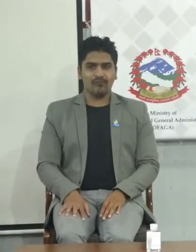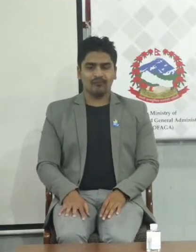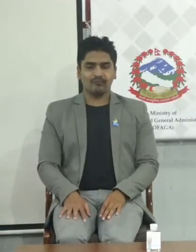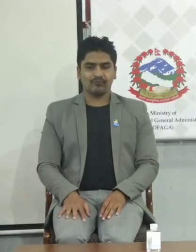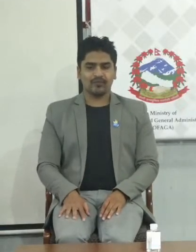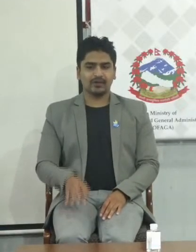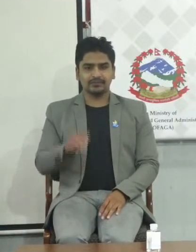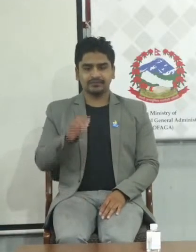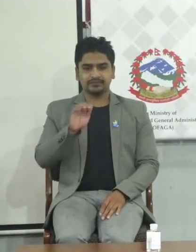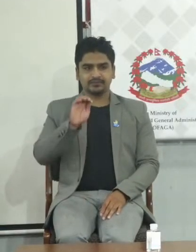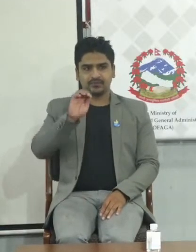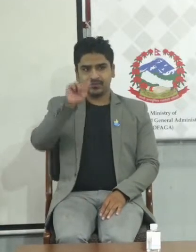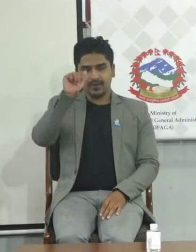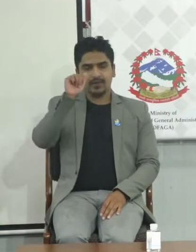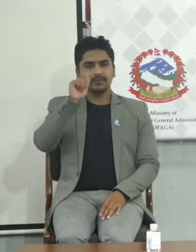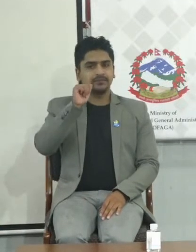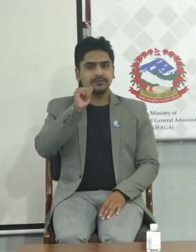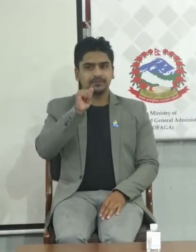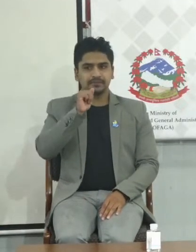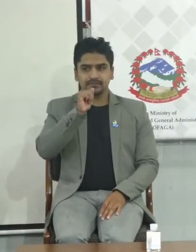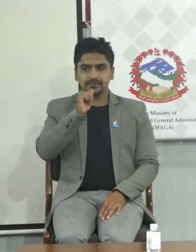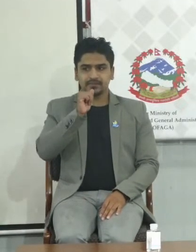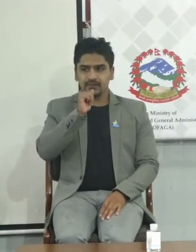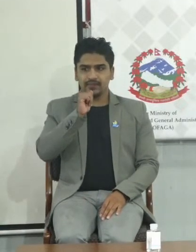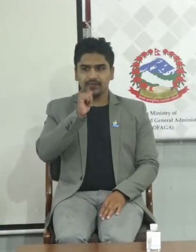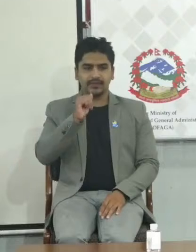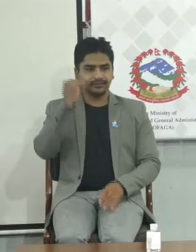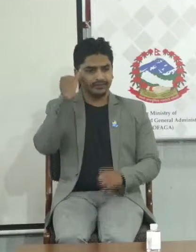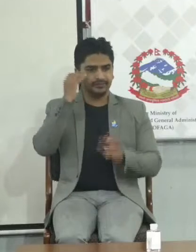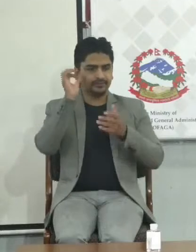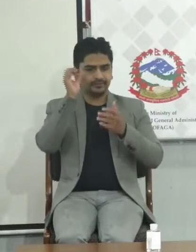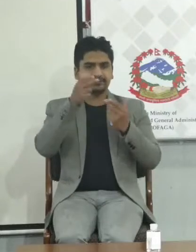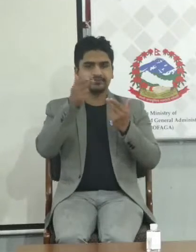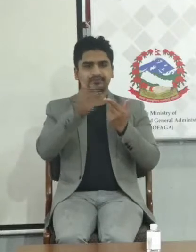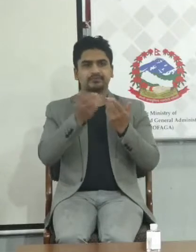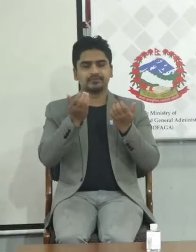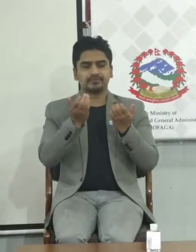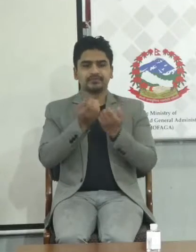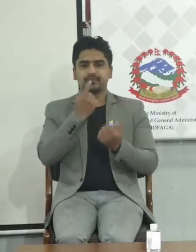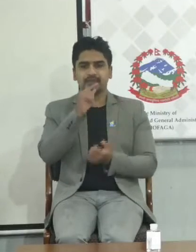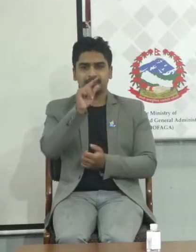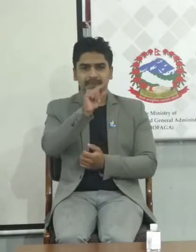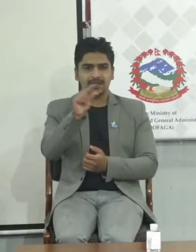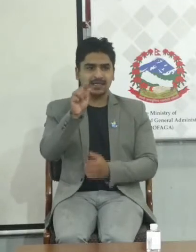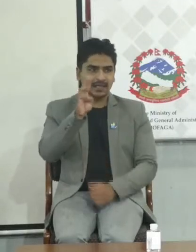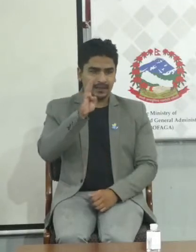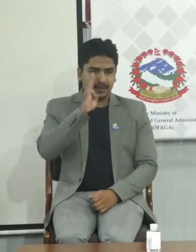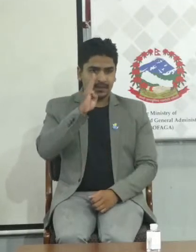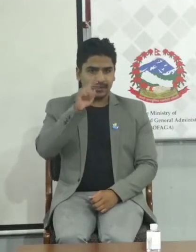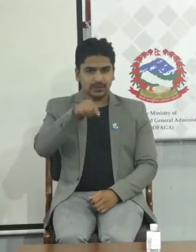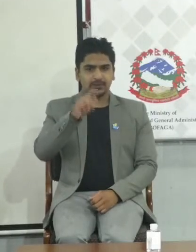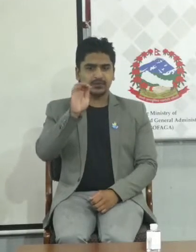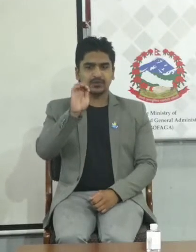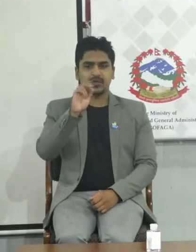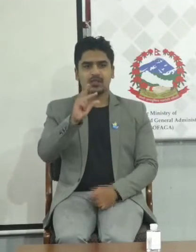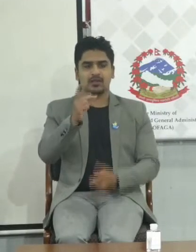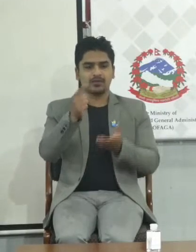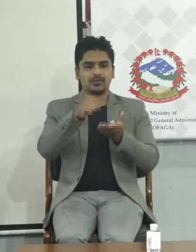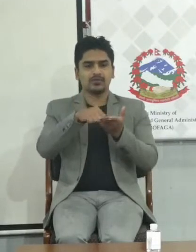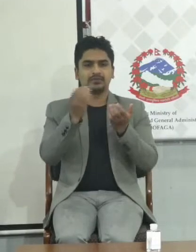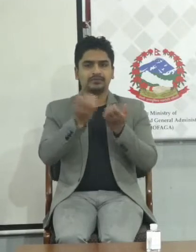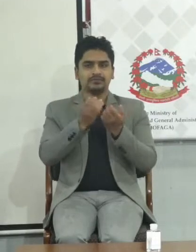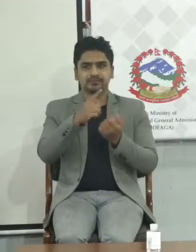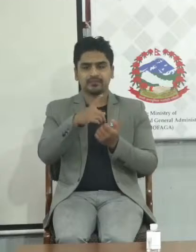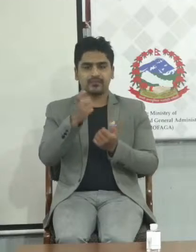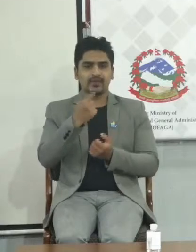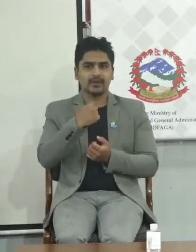माध्यम आपतकालीन र जोखिम सञ्चारमा टेक्नोलोजी पहिचान गर्दै भन्ने विषयमा यो सेसन सुरुवात गरिदिन